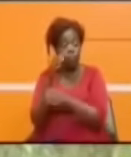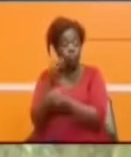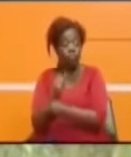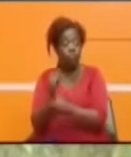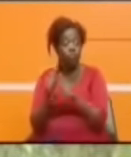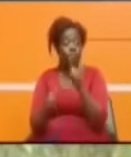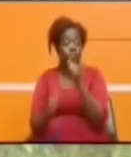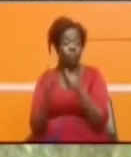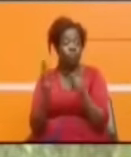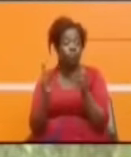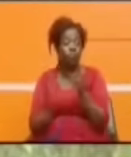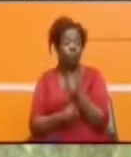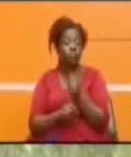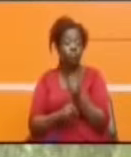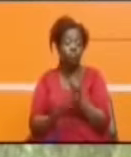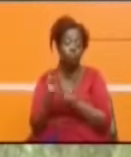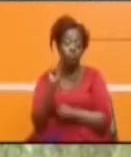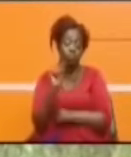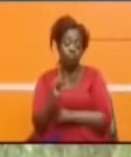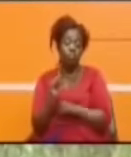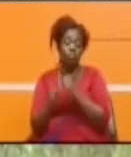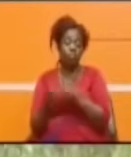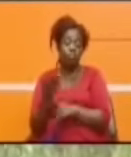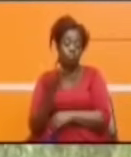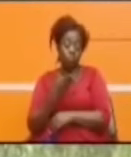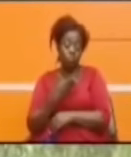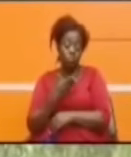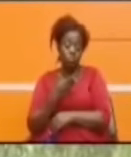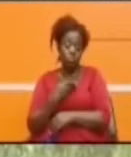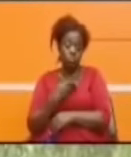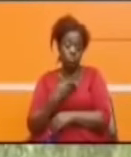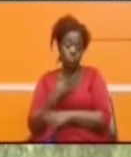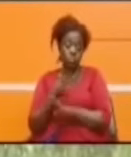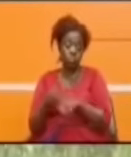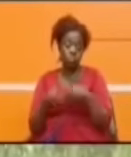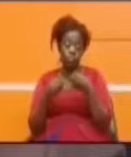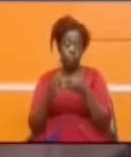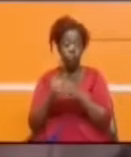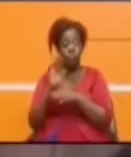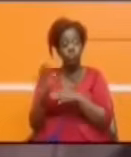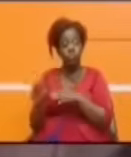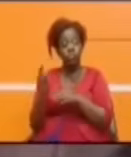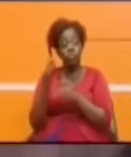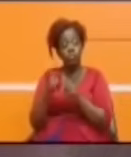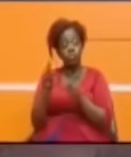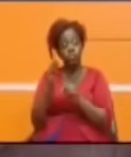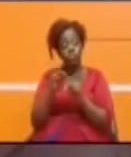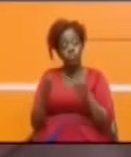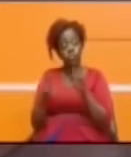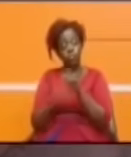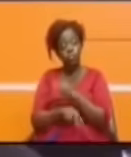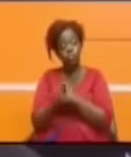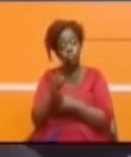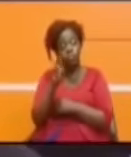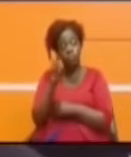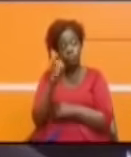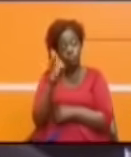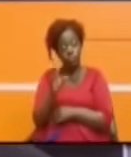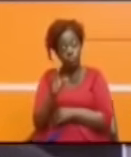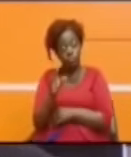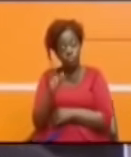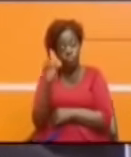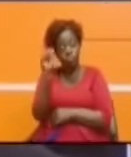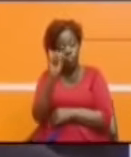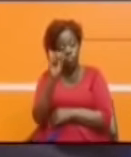get the little we have and give it back to the population. Amyuka Radiswe Namayingo Solomon